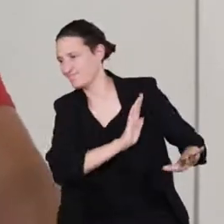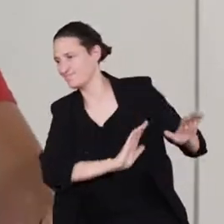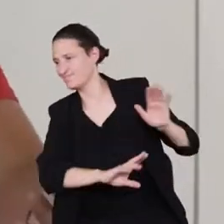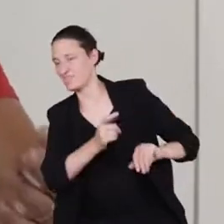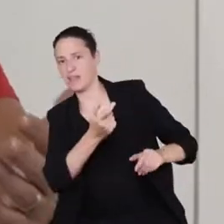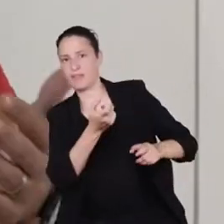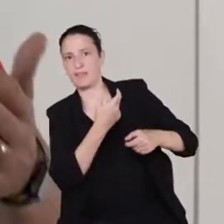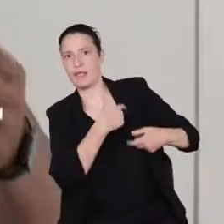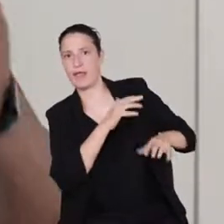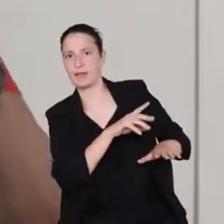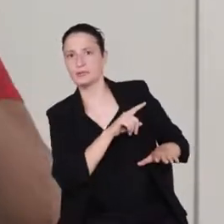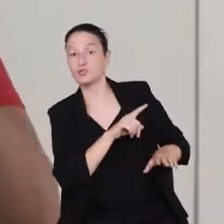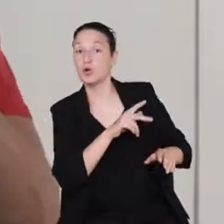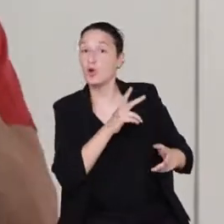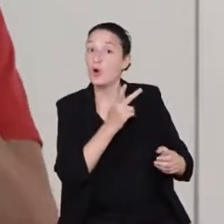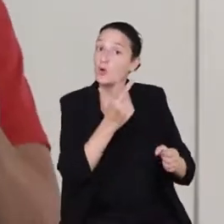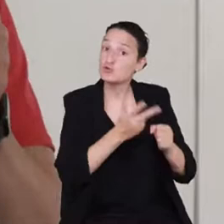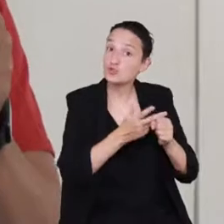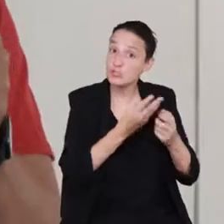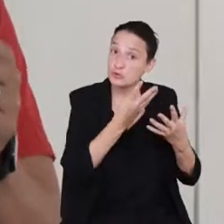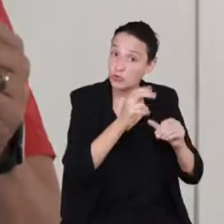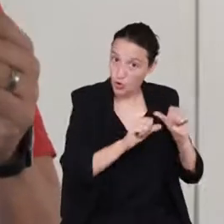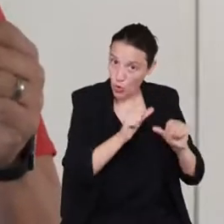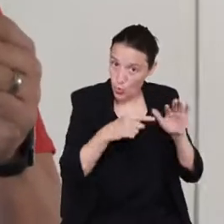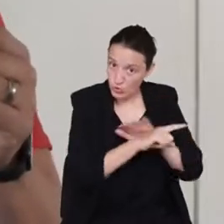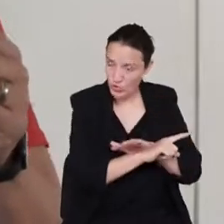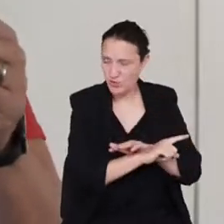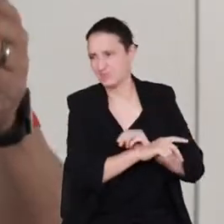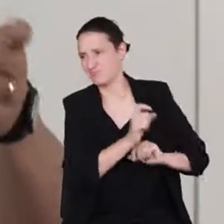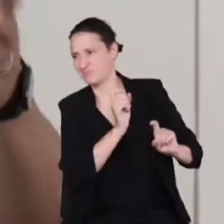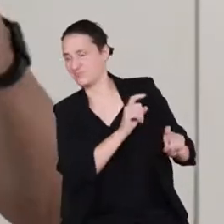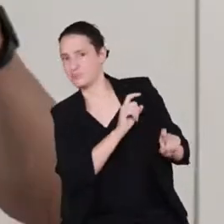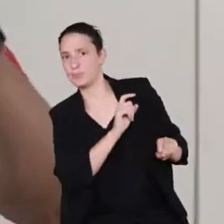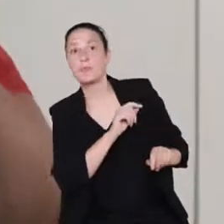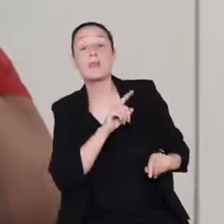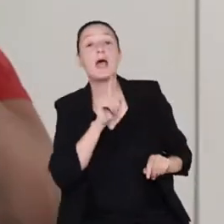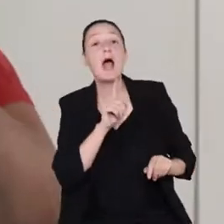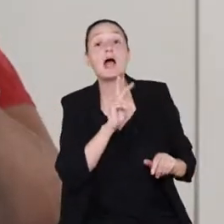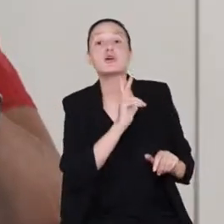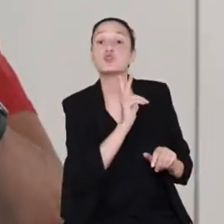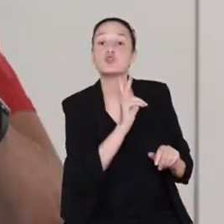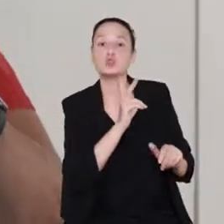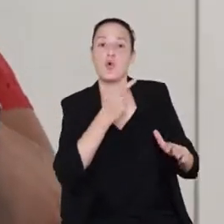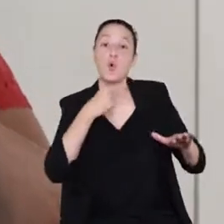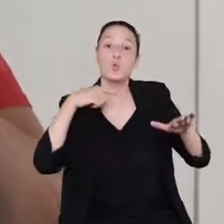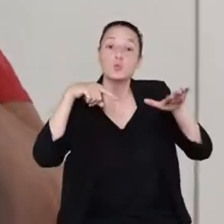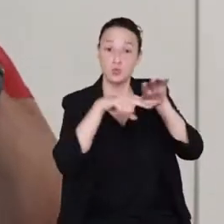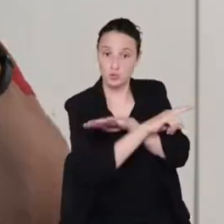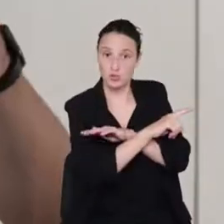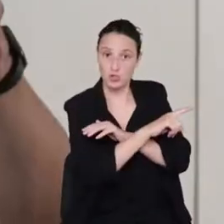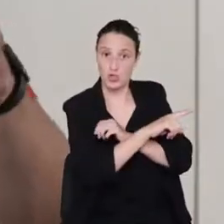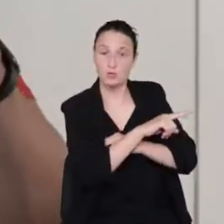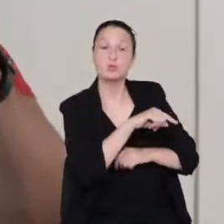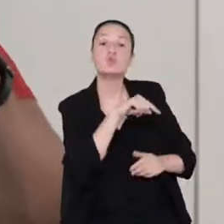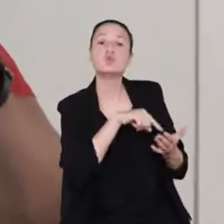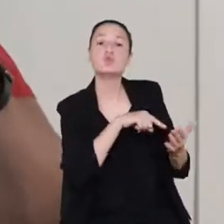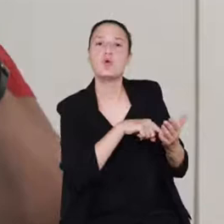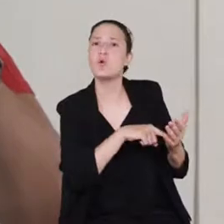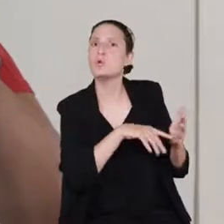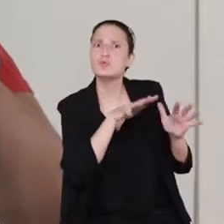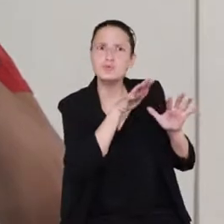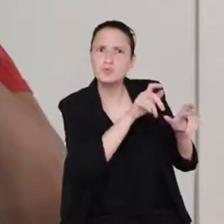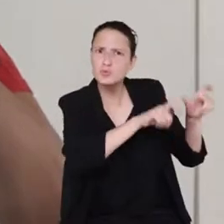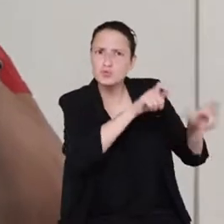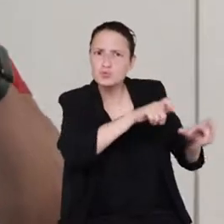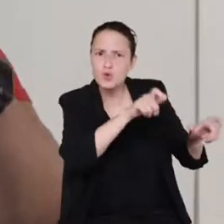1939 roku. I zauważa jedną bardzo ciekawą rzecz. Mówi, że wśród tych, którzy wyjechali przez Zaleszczyki, było wielu ludzi,